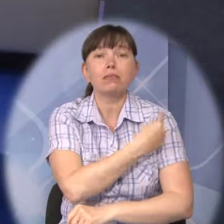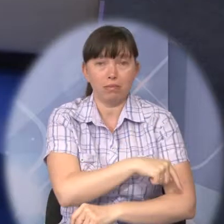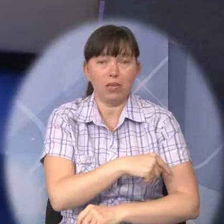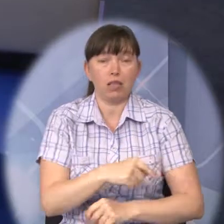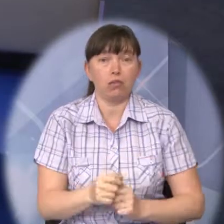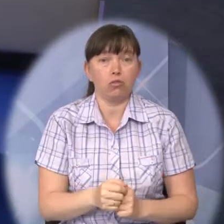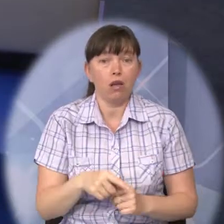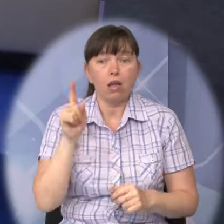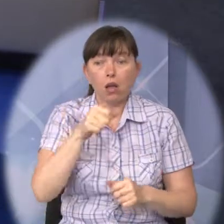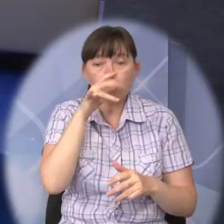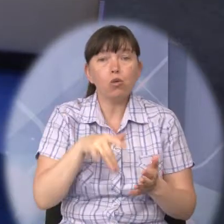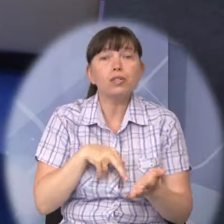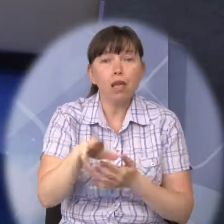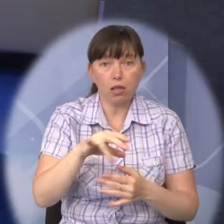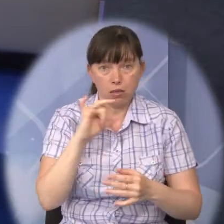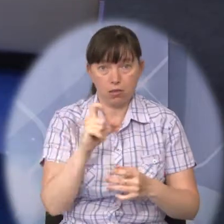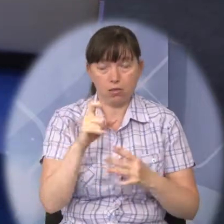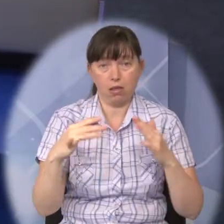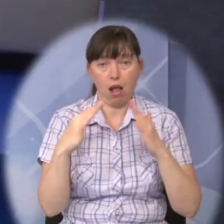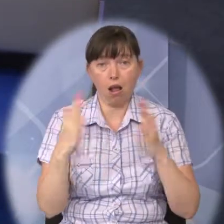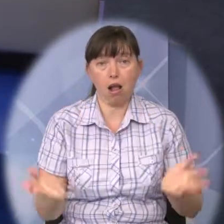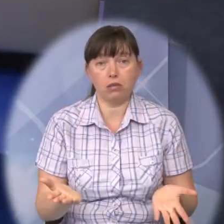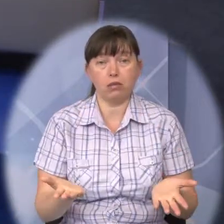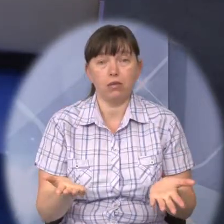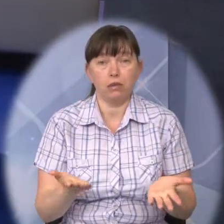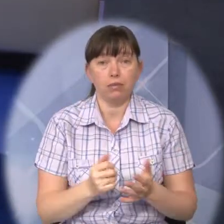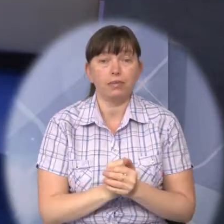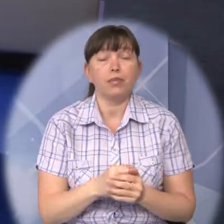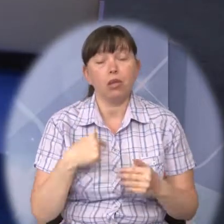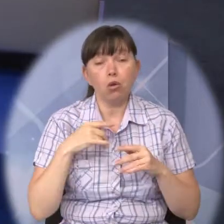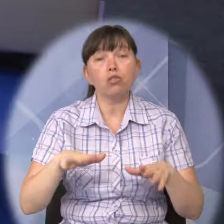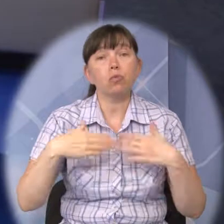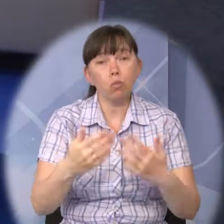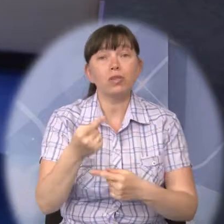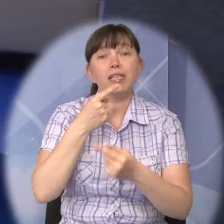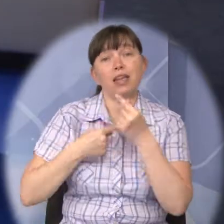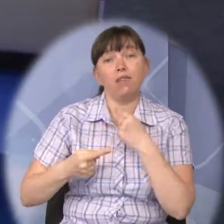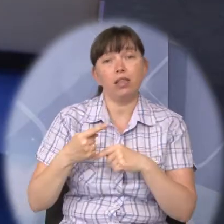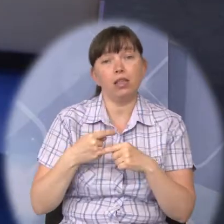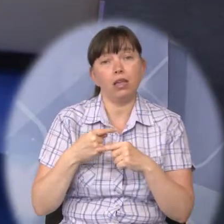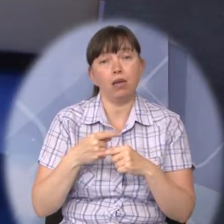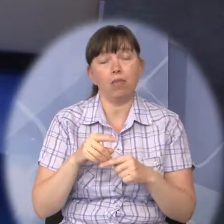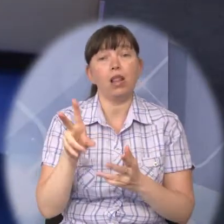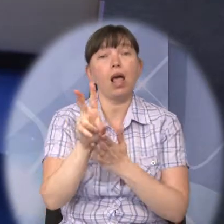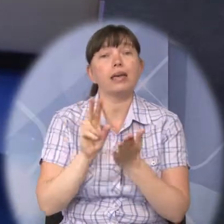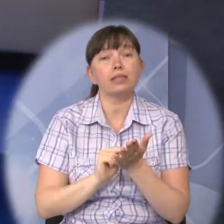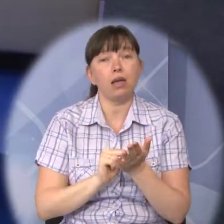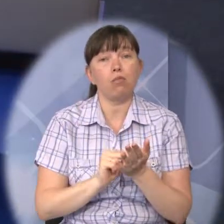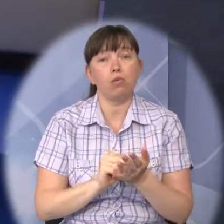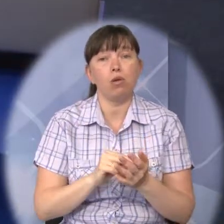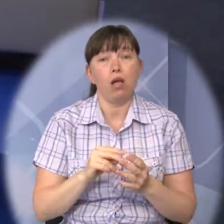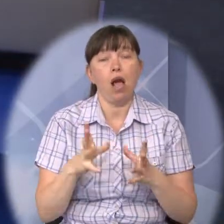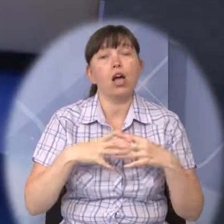singuri în casă și nu pot chiar să iasă din casă. Aici aș propune să revenim la